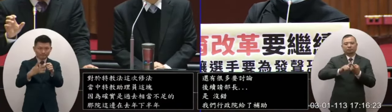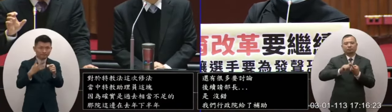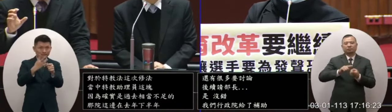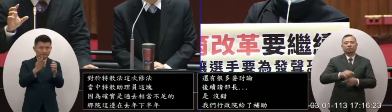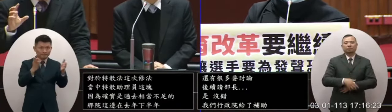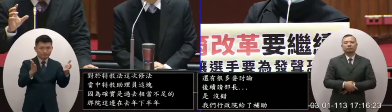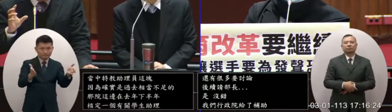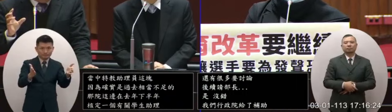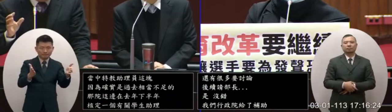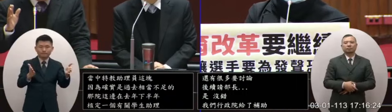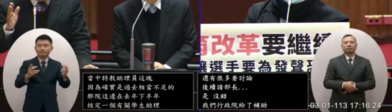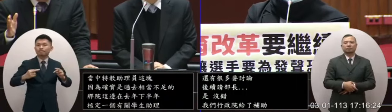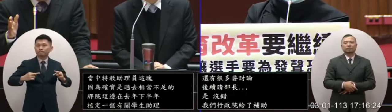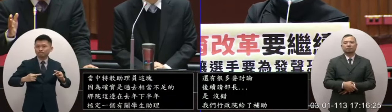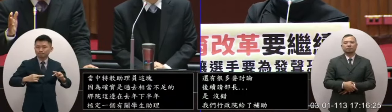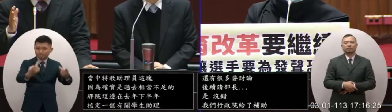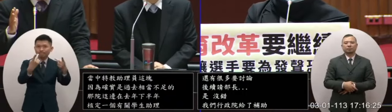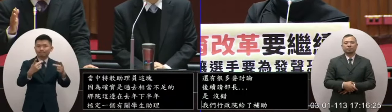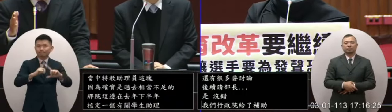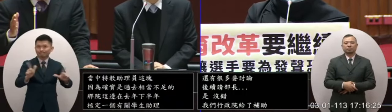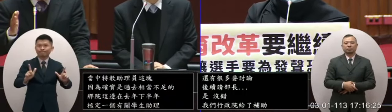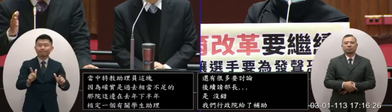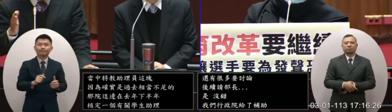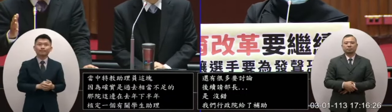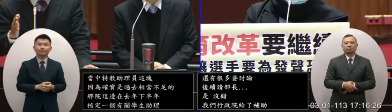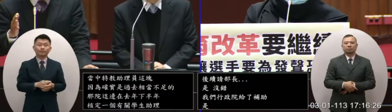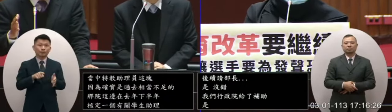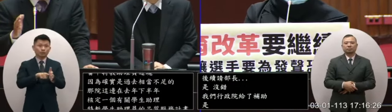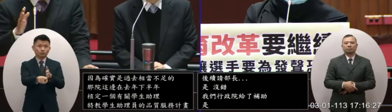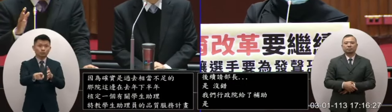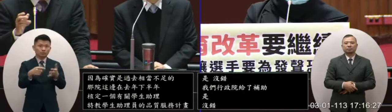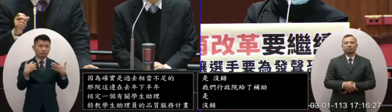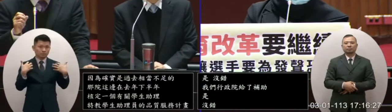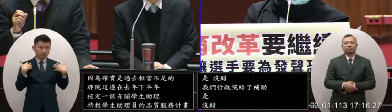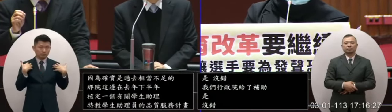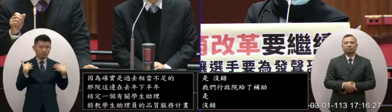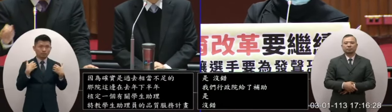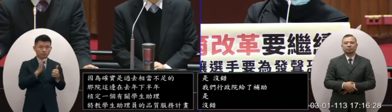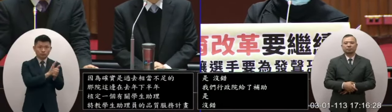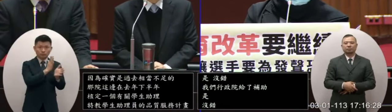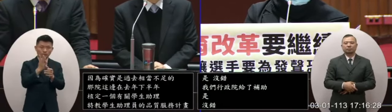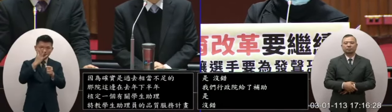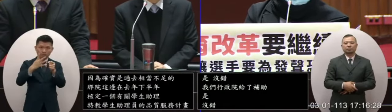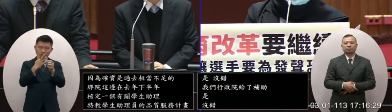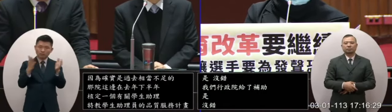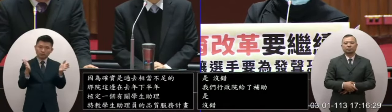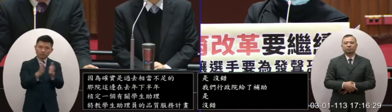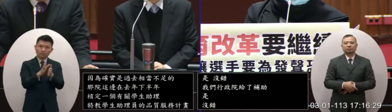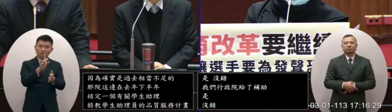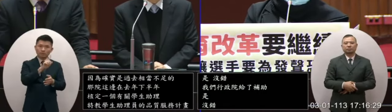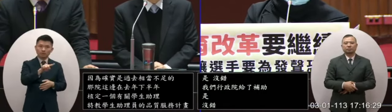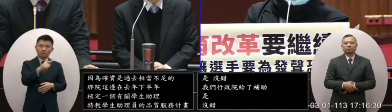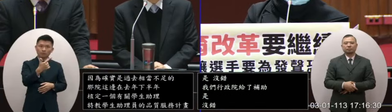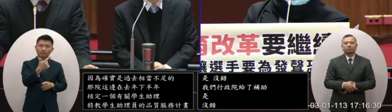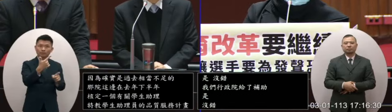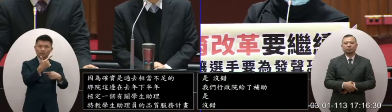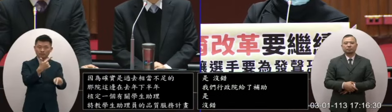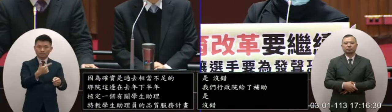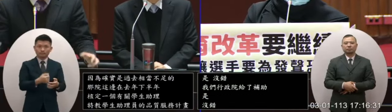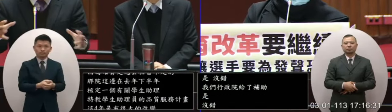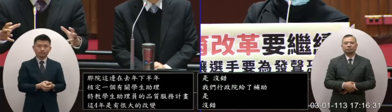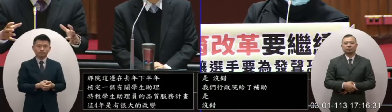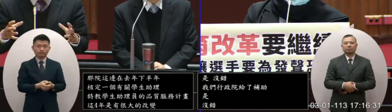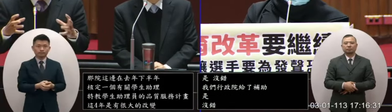有很大的改变了，尤其是专任助理的部分啊，四年总共会有1600位，那对于部